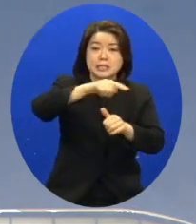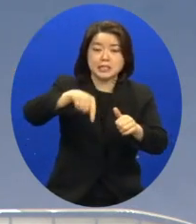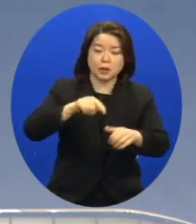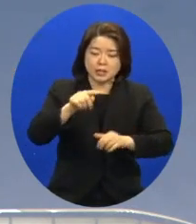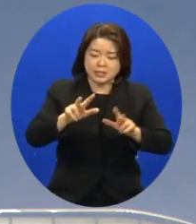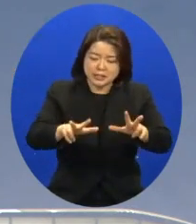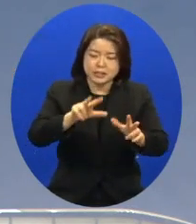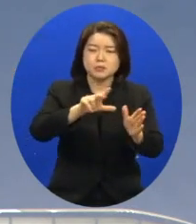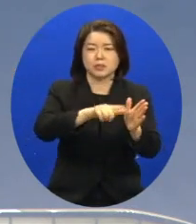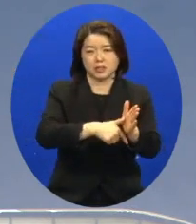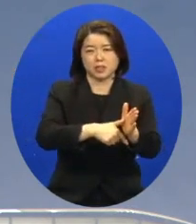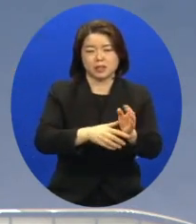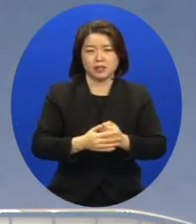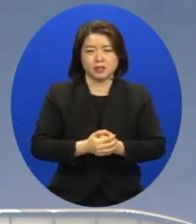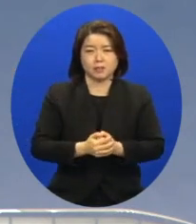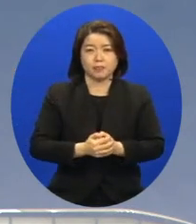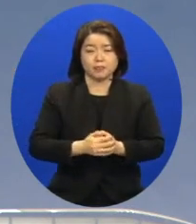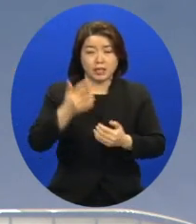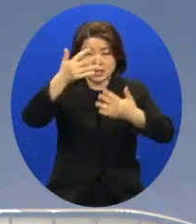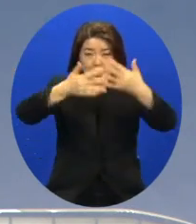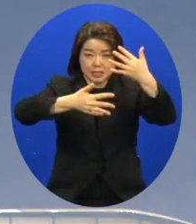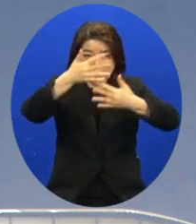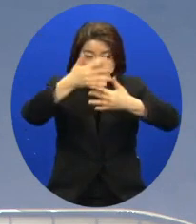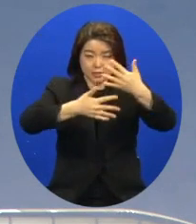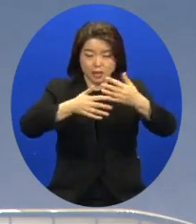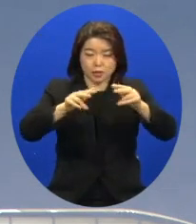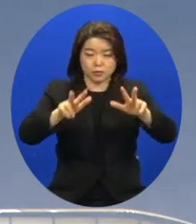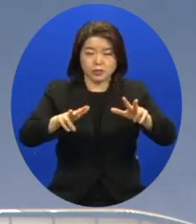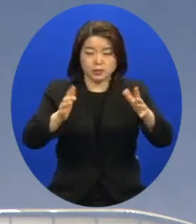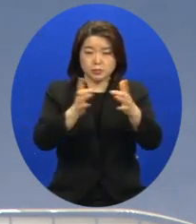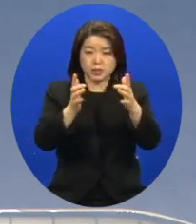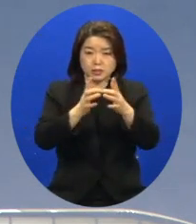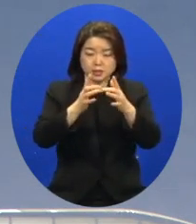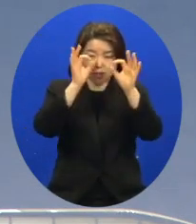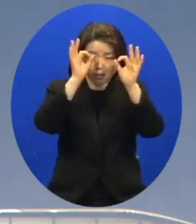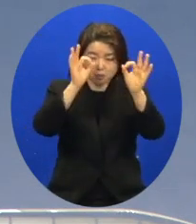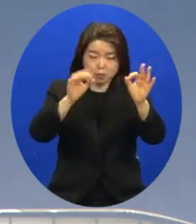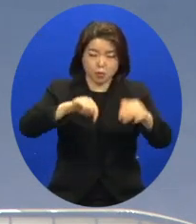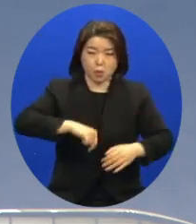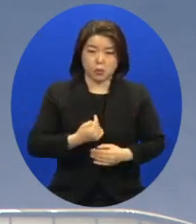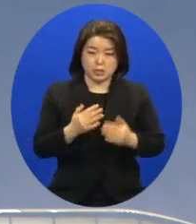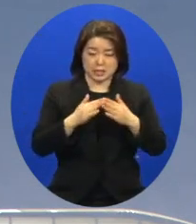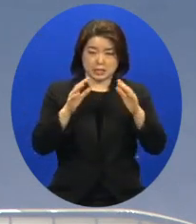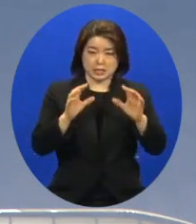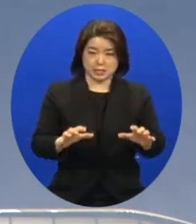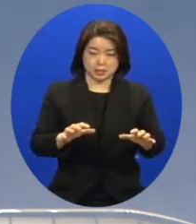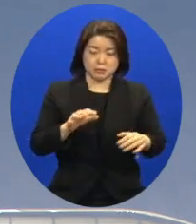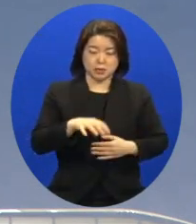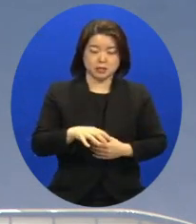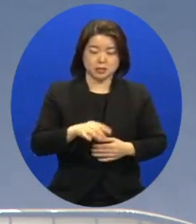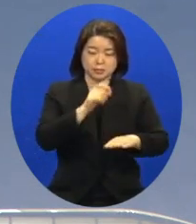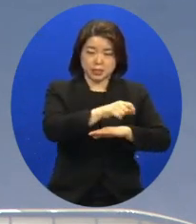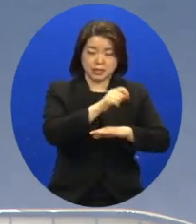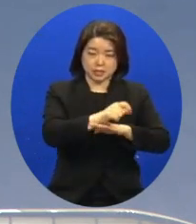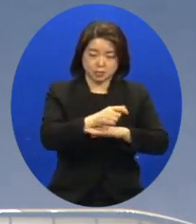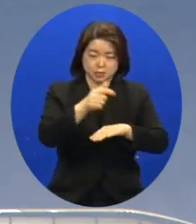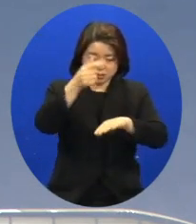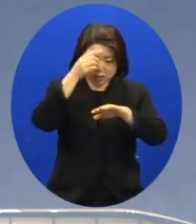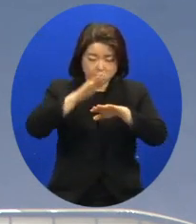이때 영상으로 지금 이 예배를 드려서 혼자 지금 집에서 사무실에서 예배 드리시는